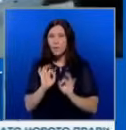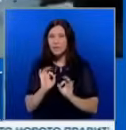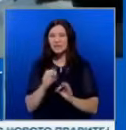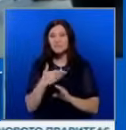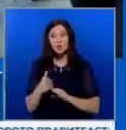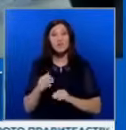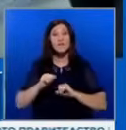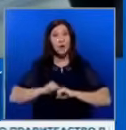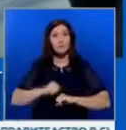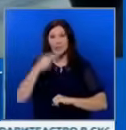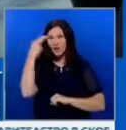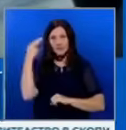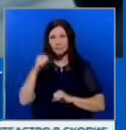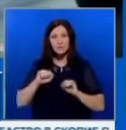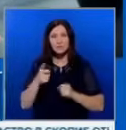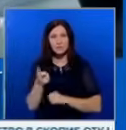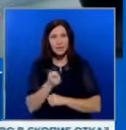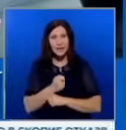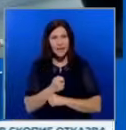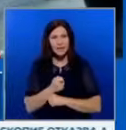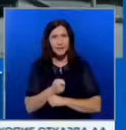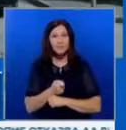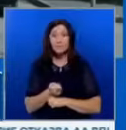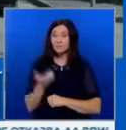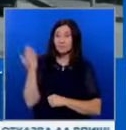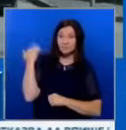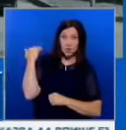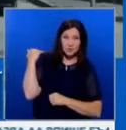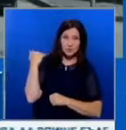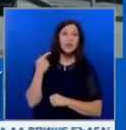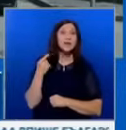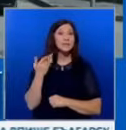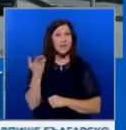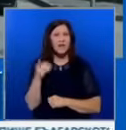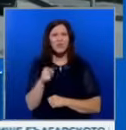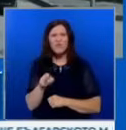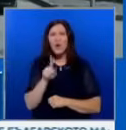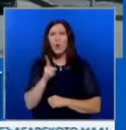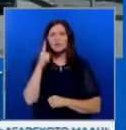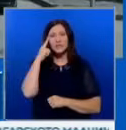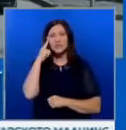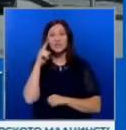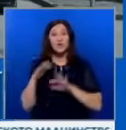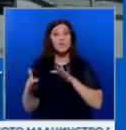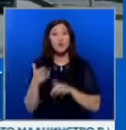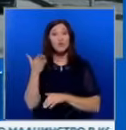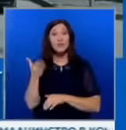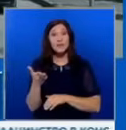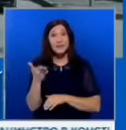офиса на фирмата за бързи кредити зад гърба ми. За тях това, което се знае, че най-вероятно те